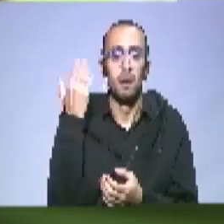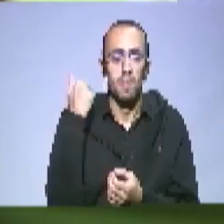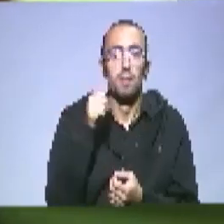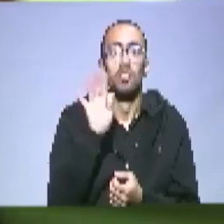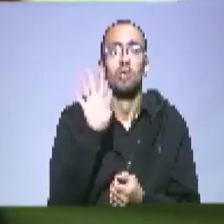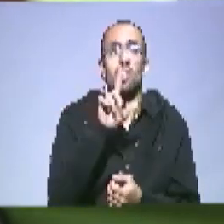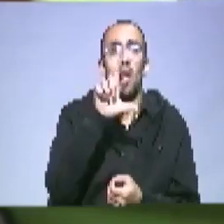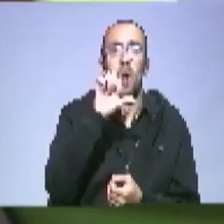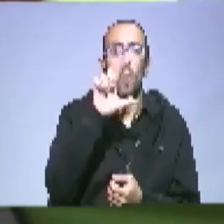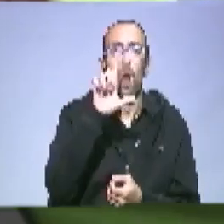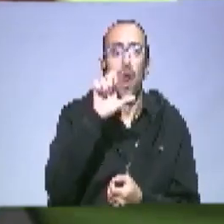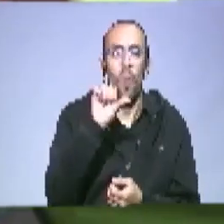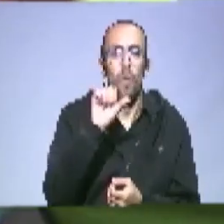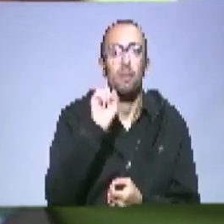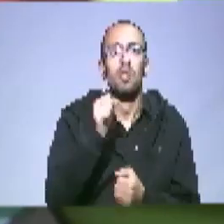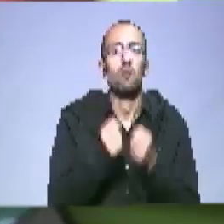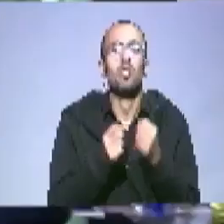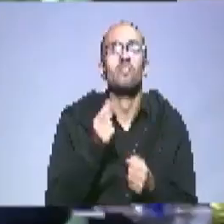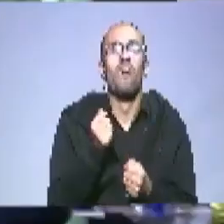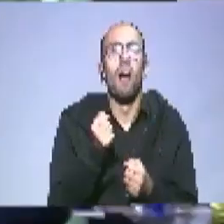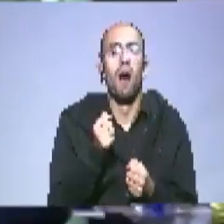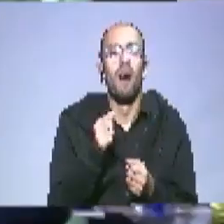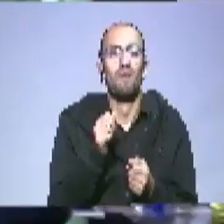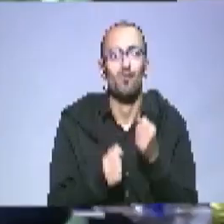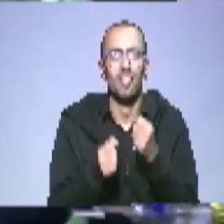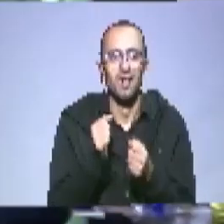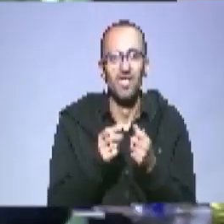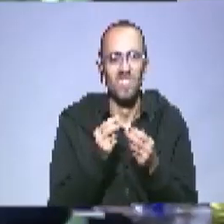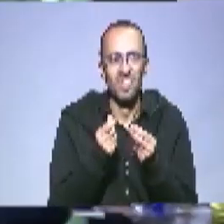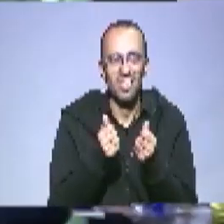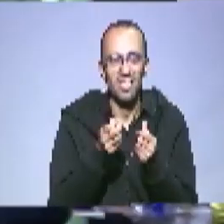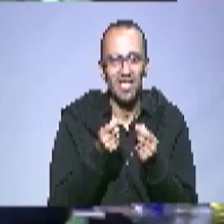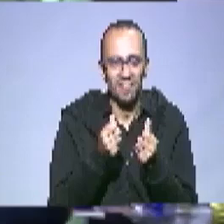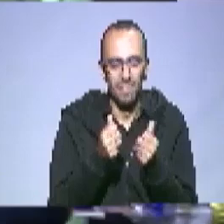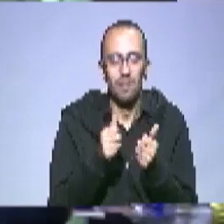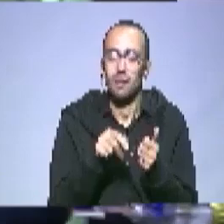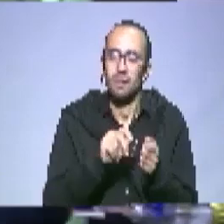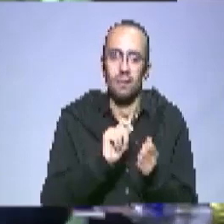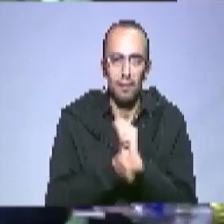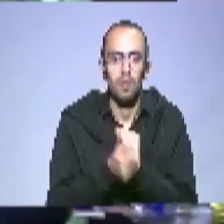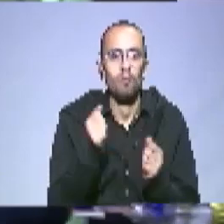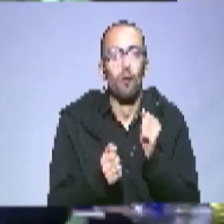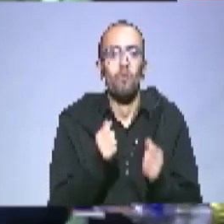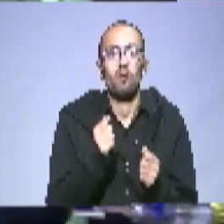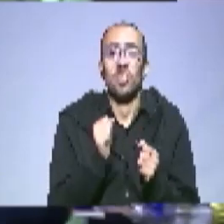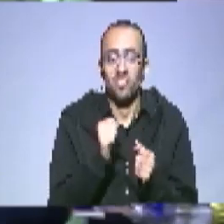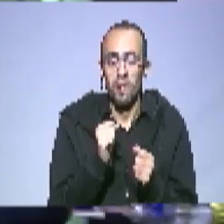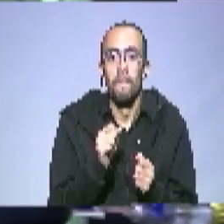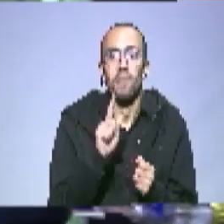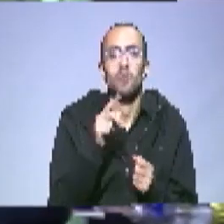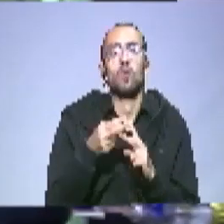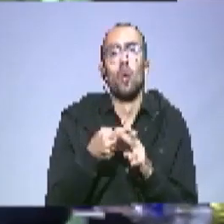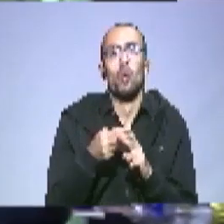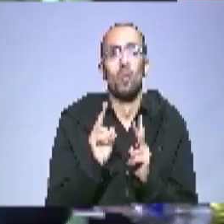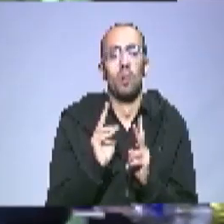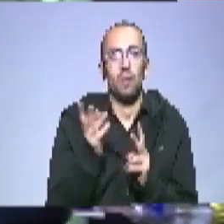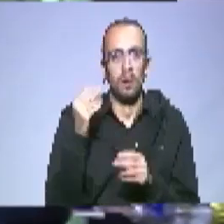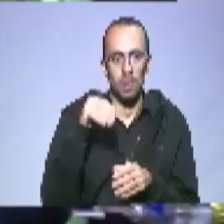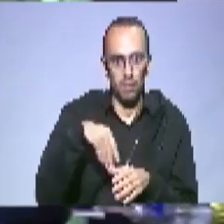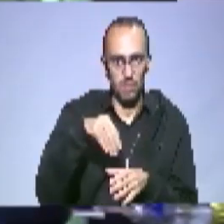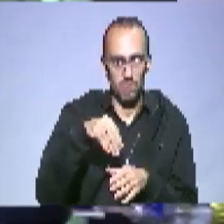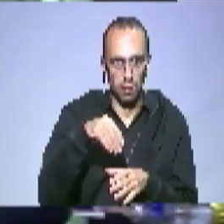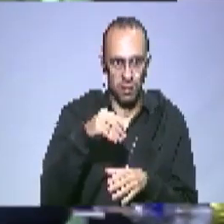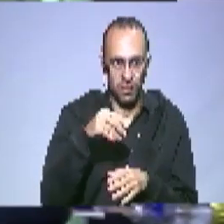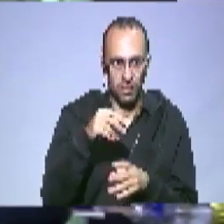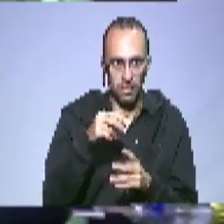الشلاوله والملوخيه الناشفه اللي هي على البارد، النهارده هنعمل الملوخيه الناشفه على السخن،